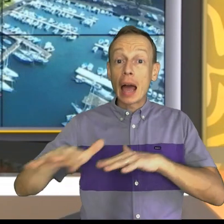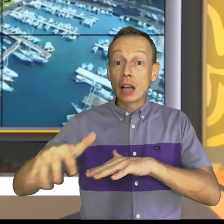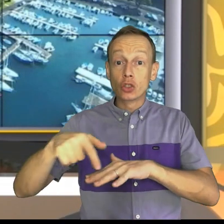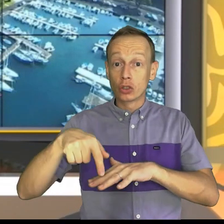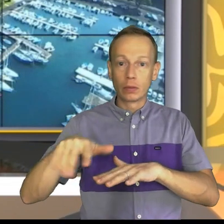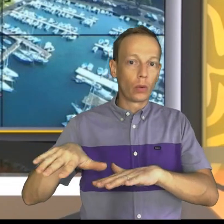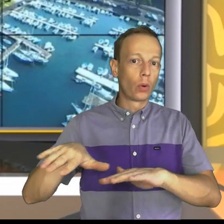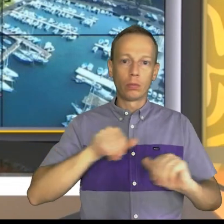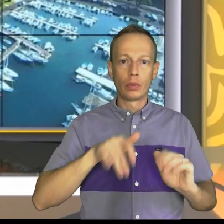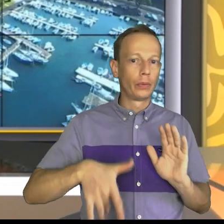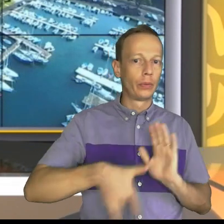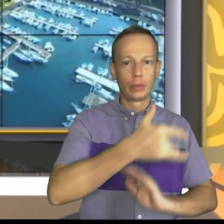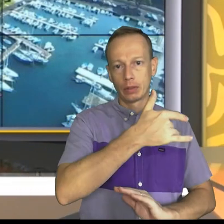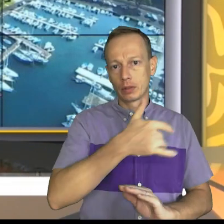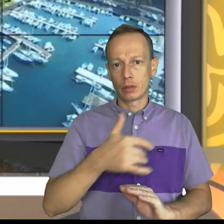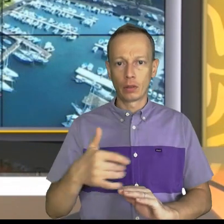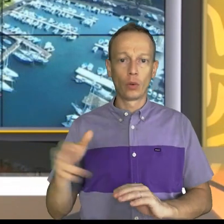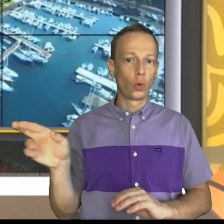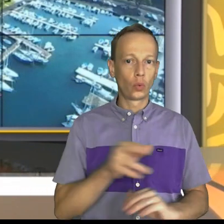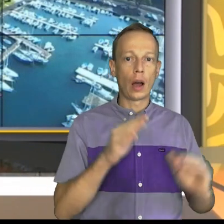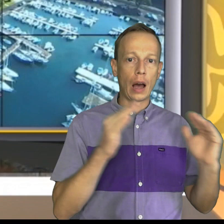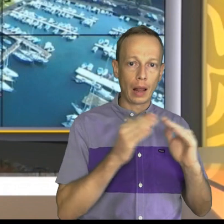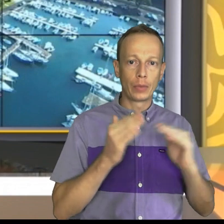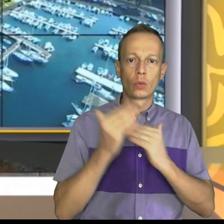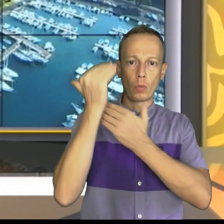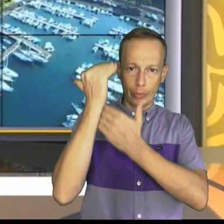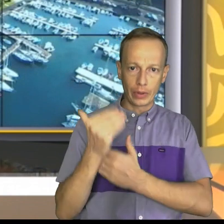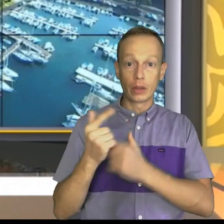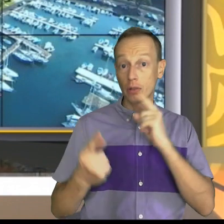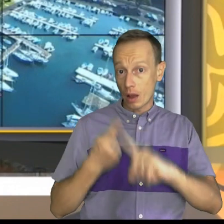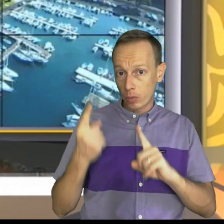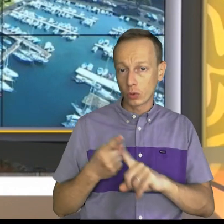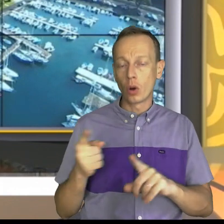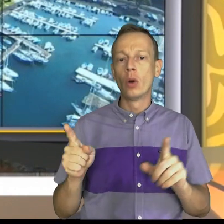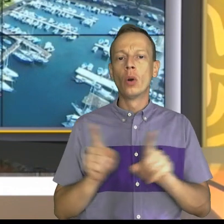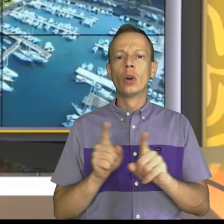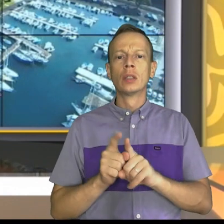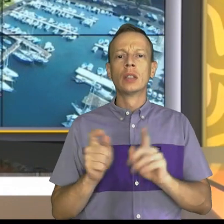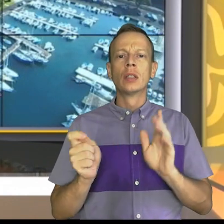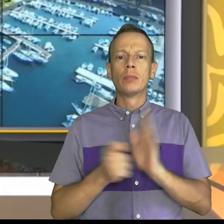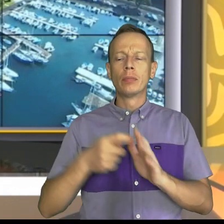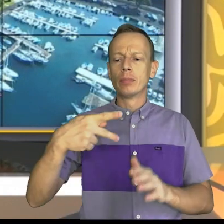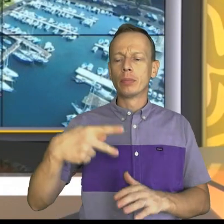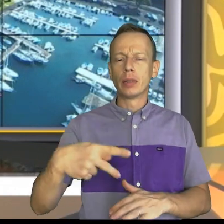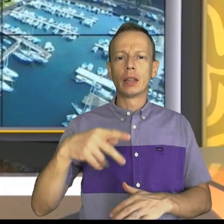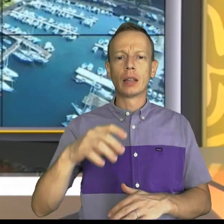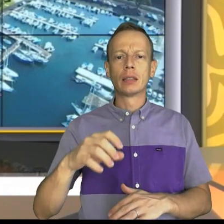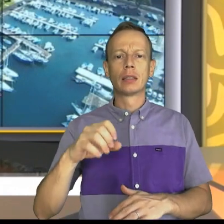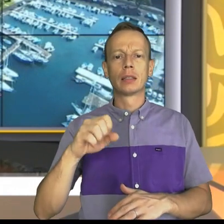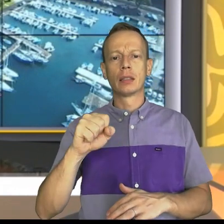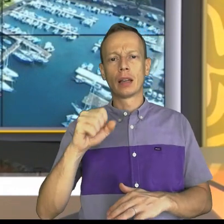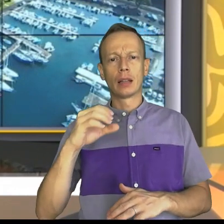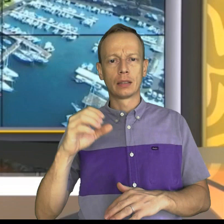écoutent d'évacuer les plages sur le littoral, donc de rentrer chez eux, de se mettre à l'abri. Et le déclenchement des